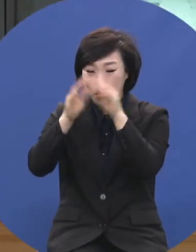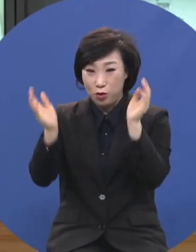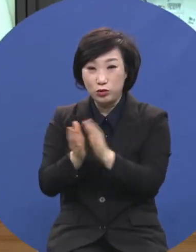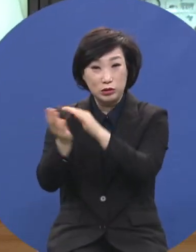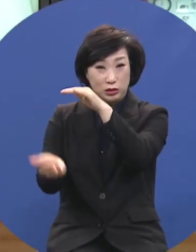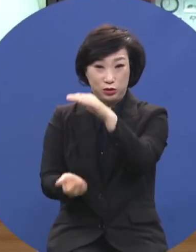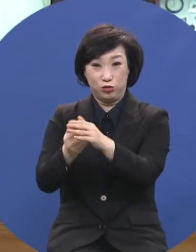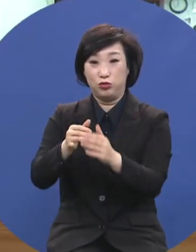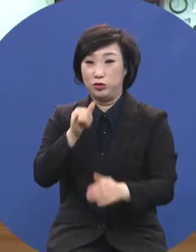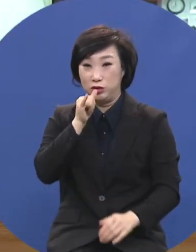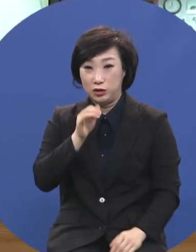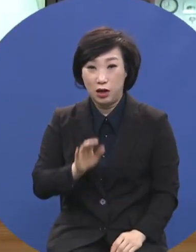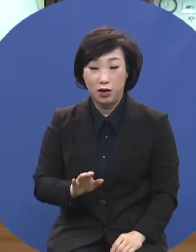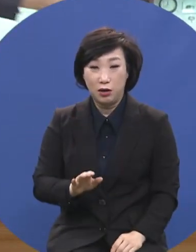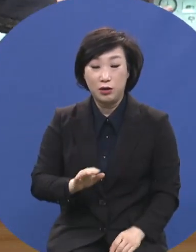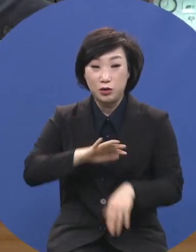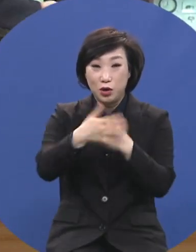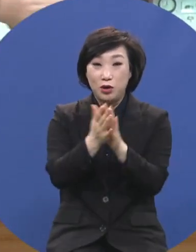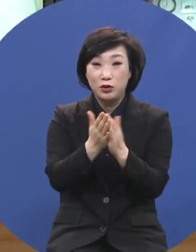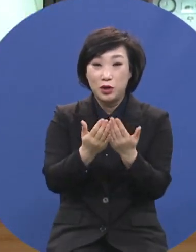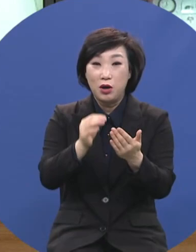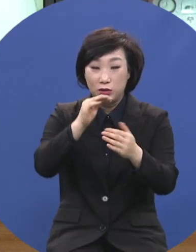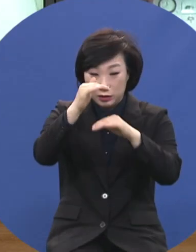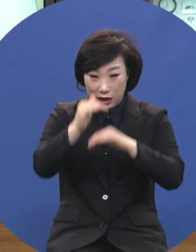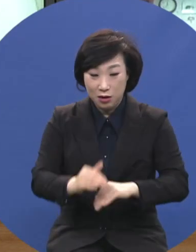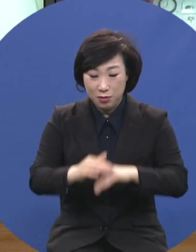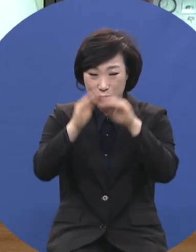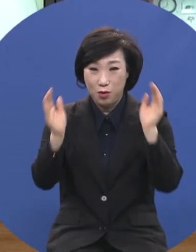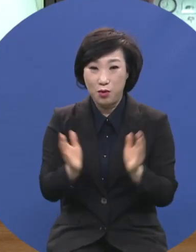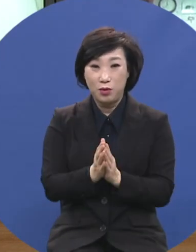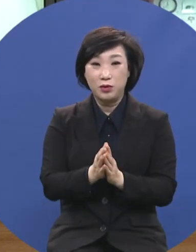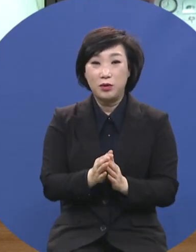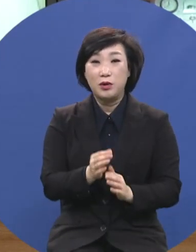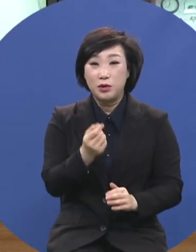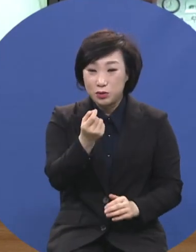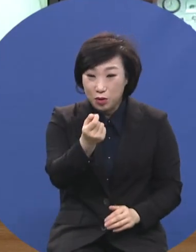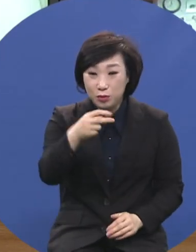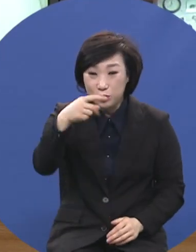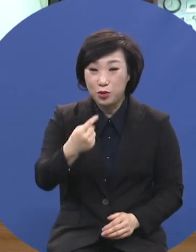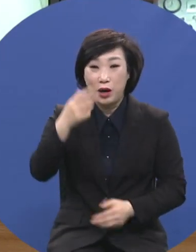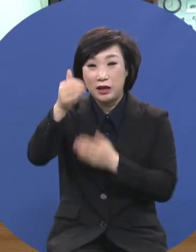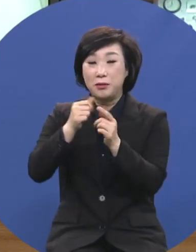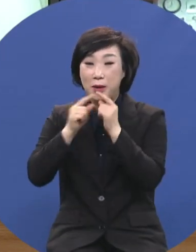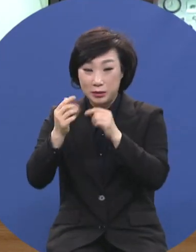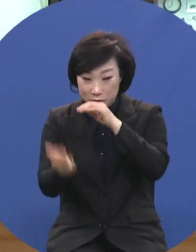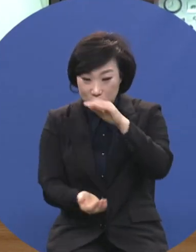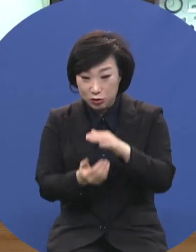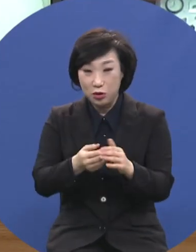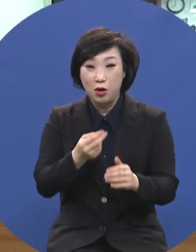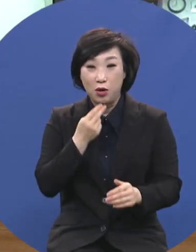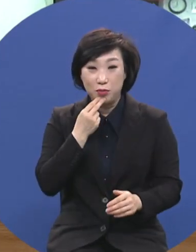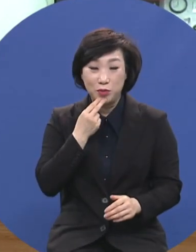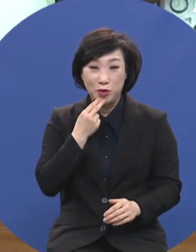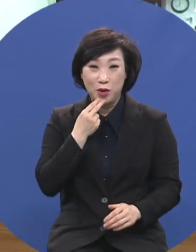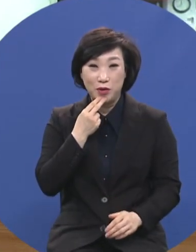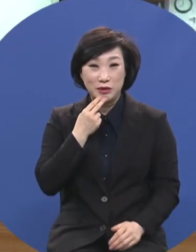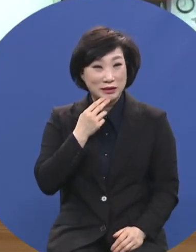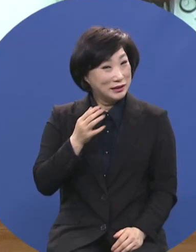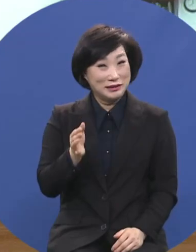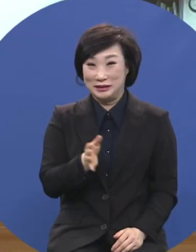이루려 하십니다. 성경은 단 한 가지도 말씀이 이루어지지 않는 것은 하나도